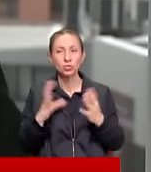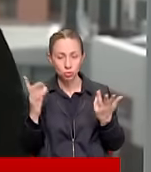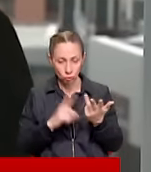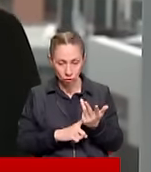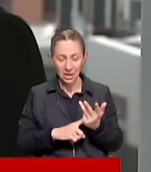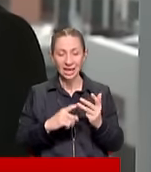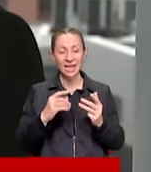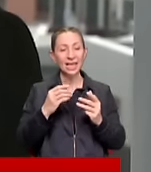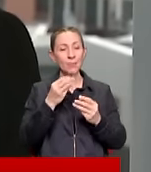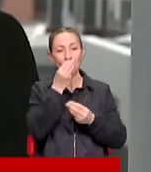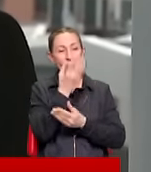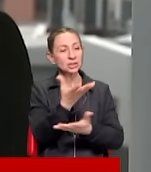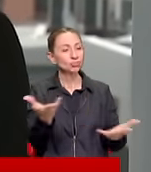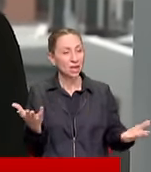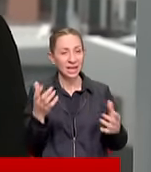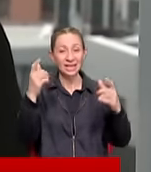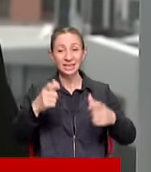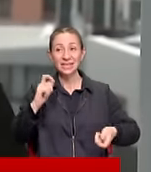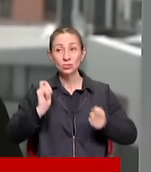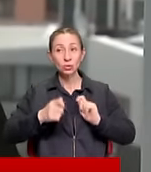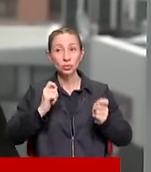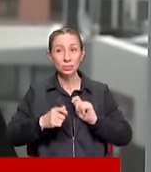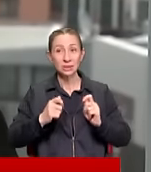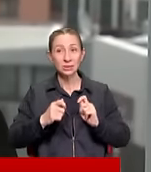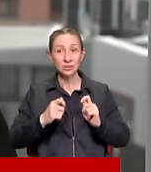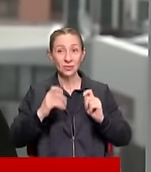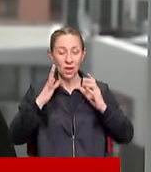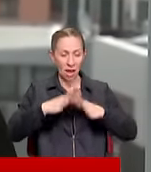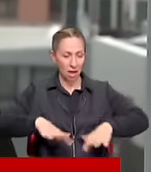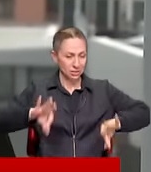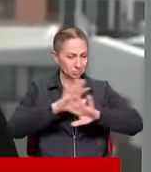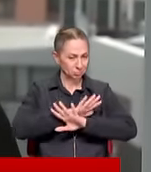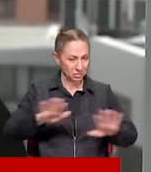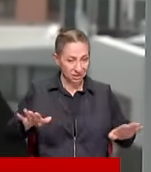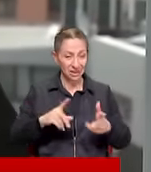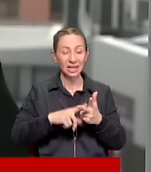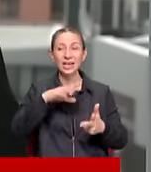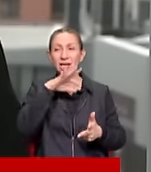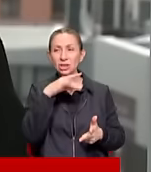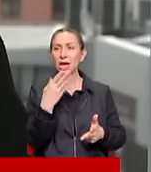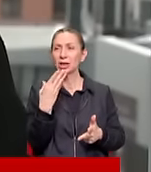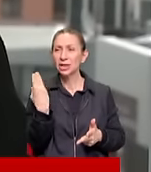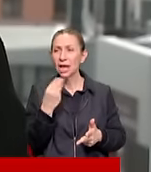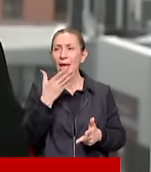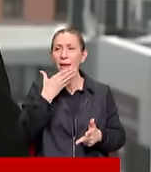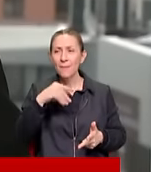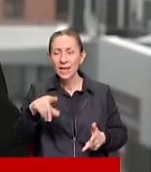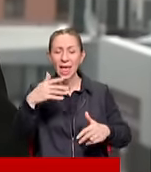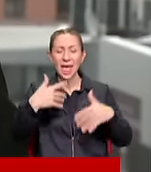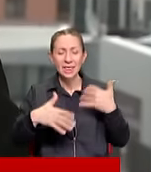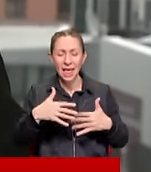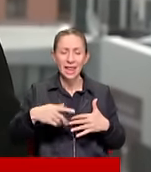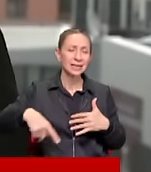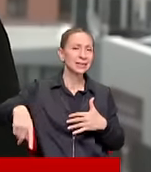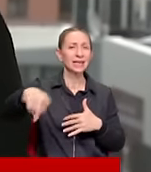giderildiği, yeşil içerisinde kentsel dönüşümlerinin büyük ölçüde halledildiği, yaşlısıyla, genciyle, emeklisiyle,